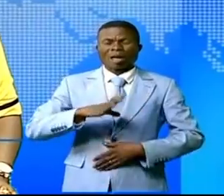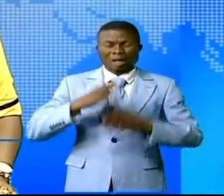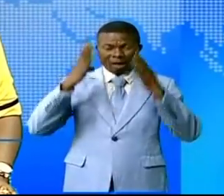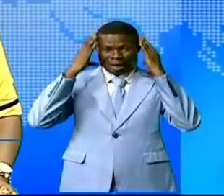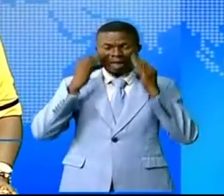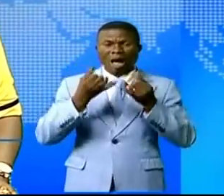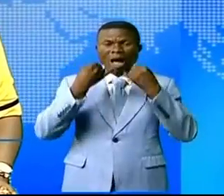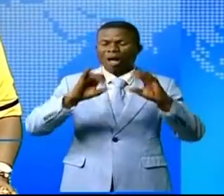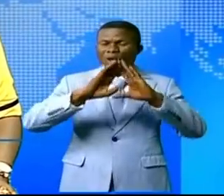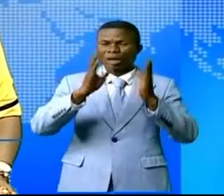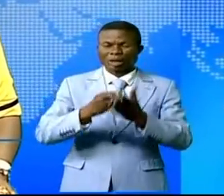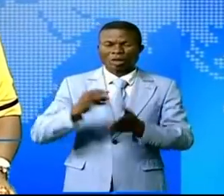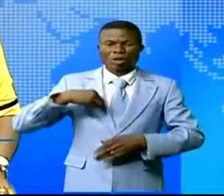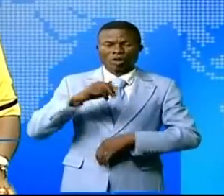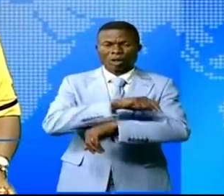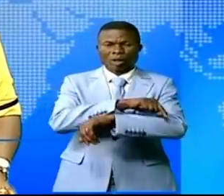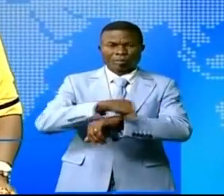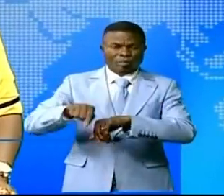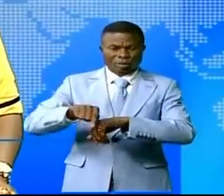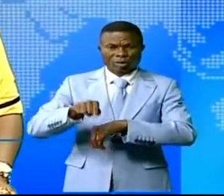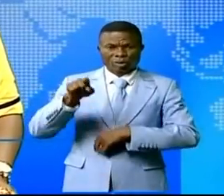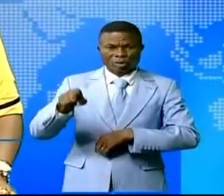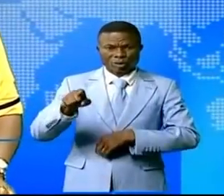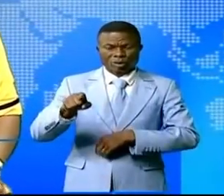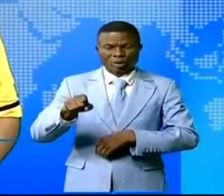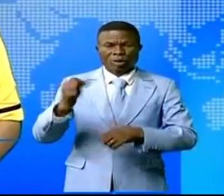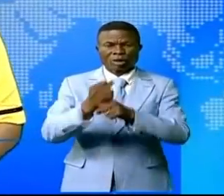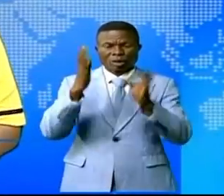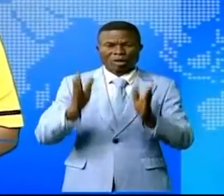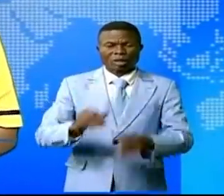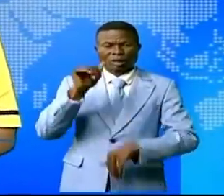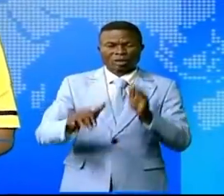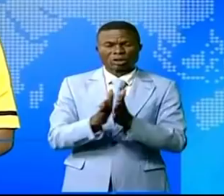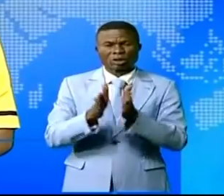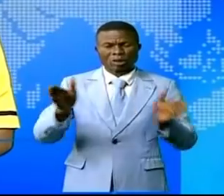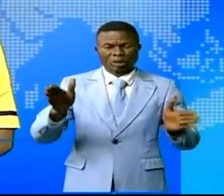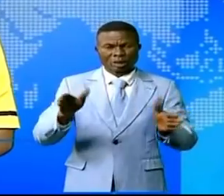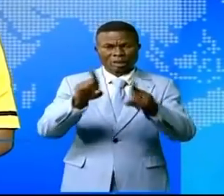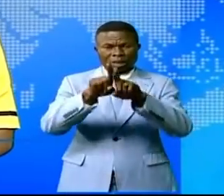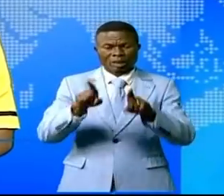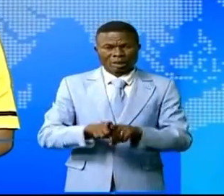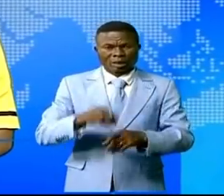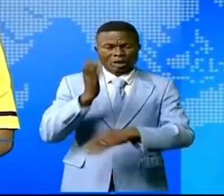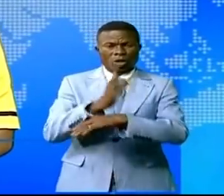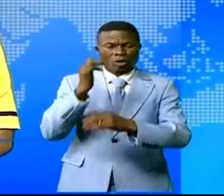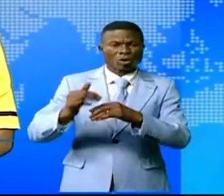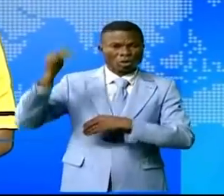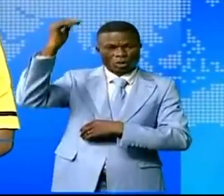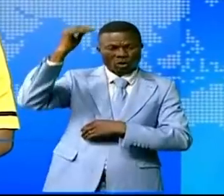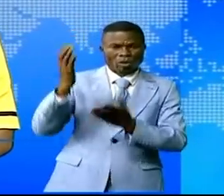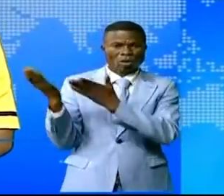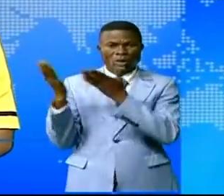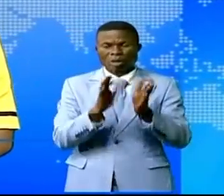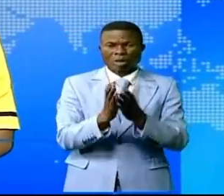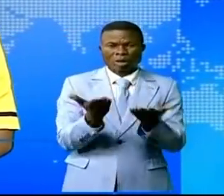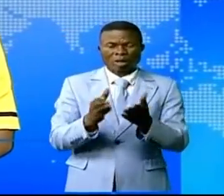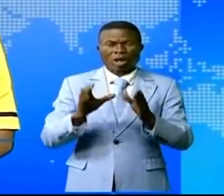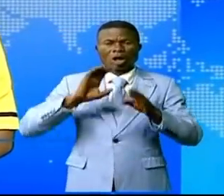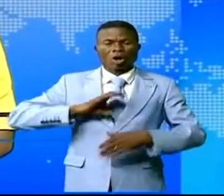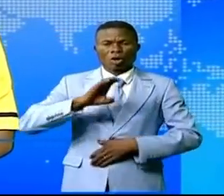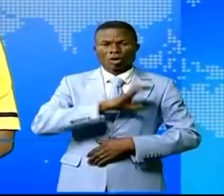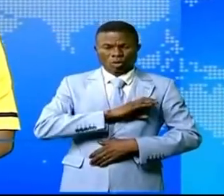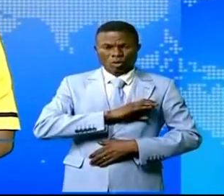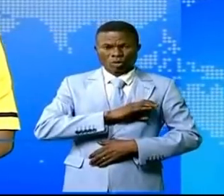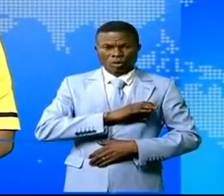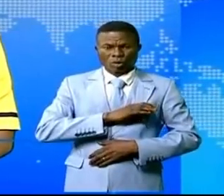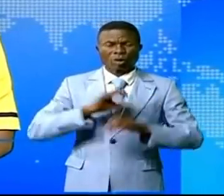à tous les membres du cabinet, au personnel du secrétariat général, du conseil supérieur du portefeuille et du comité de pilotage